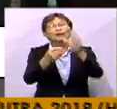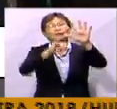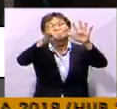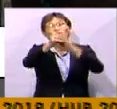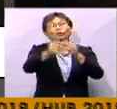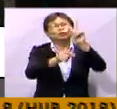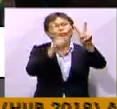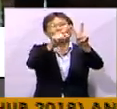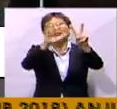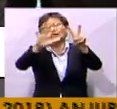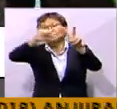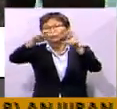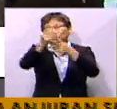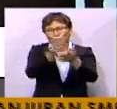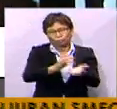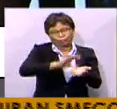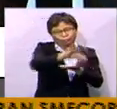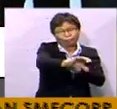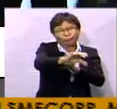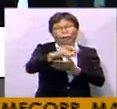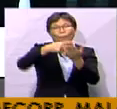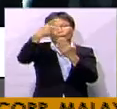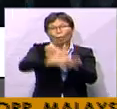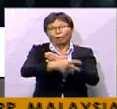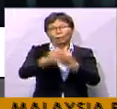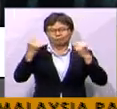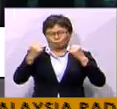RM2.5 juta ringgit disalurkan bagi program pemantapan